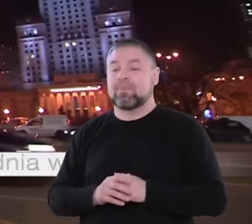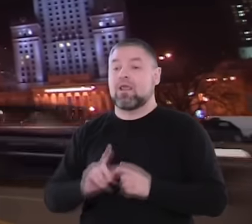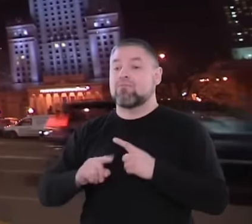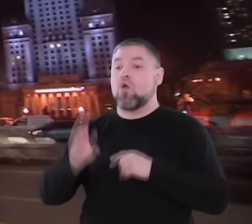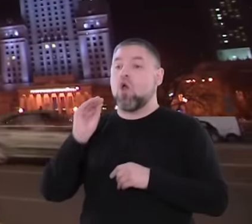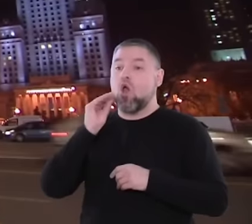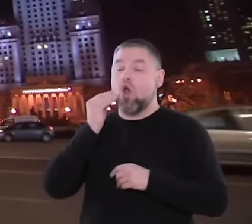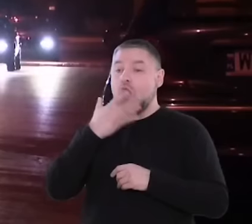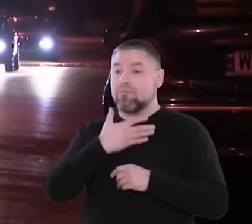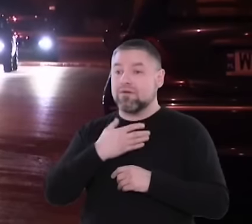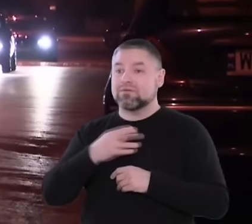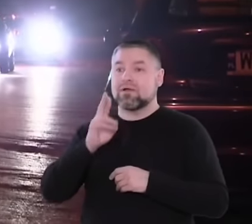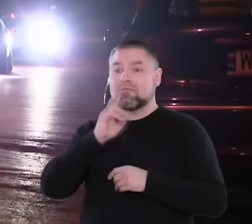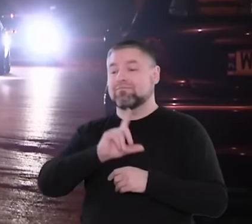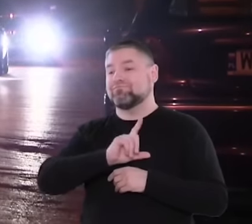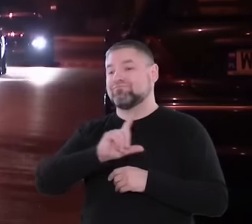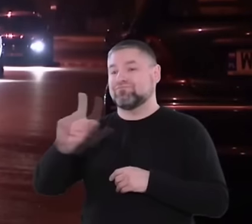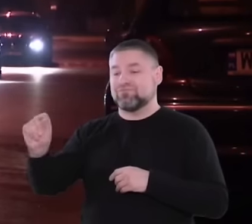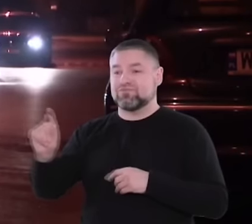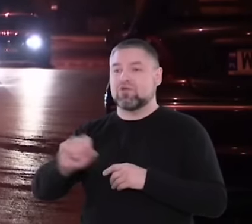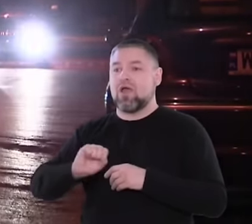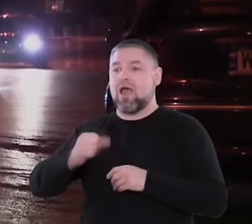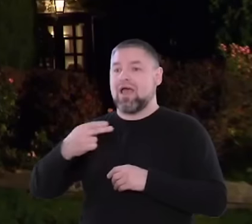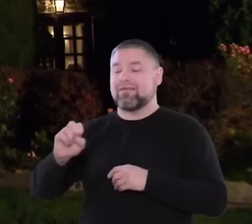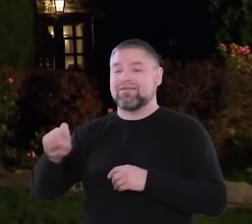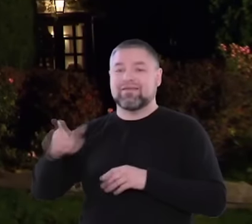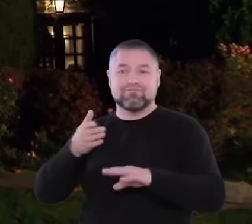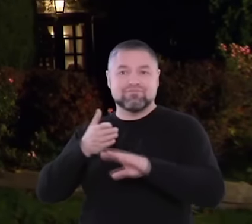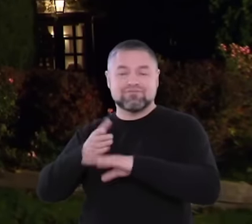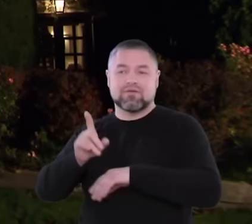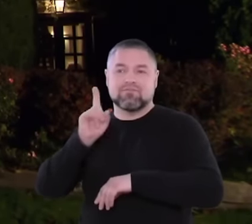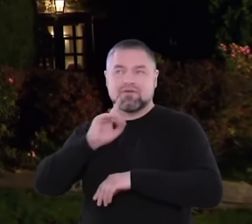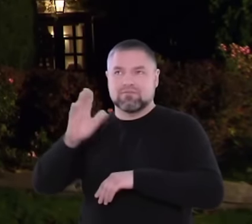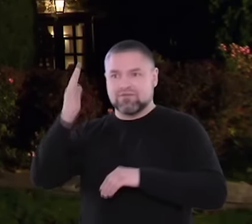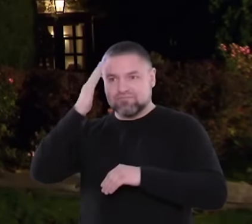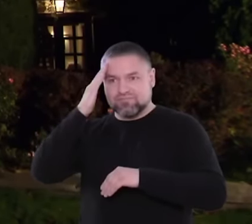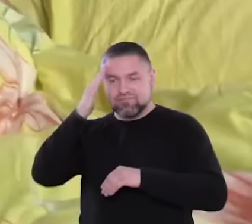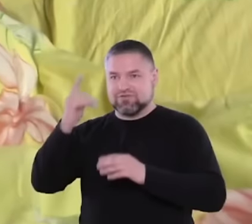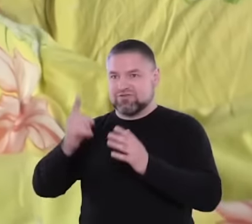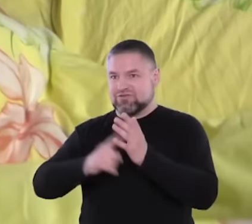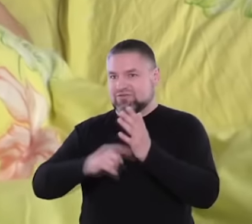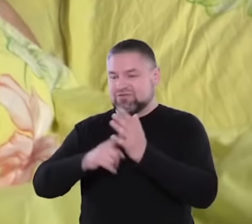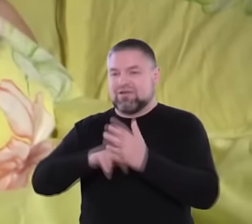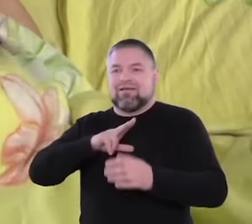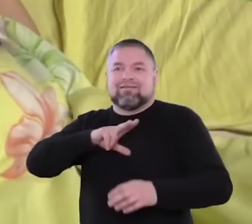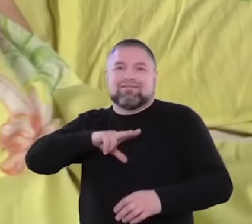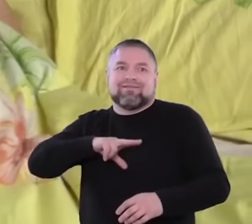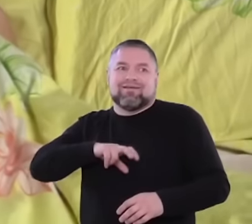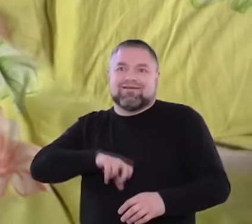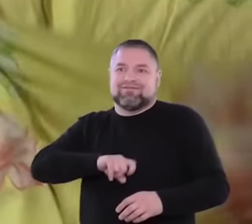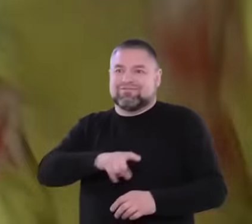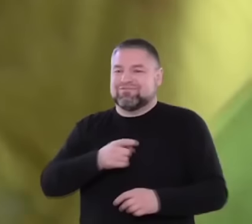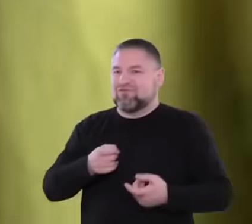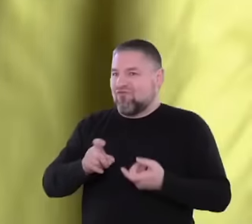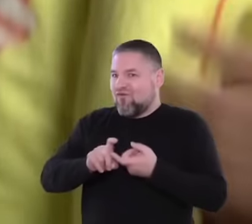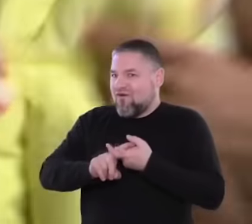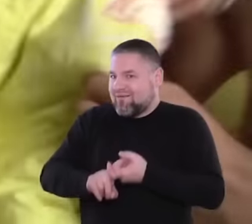mamy 30-latek pojechał do Anity. Mężczyzna zdał sobie sprawę, że coraz częściej tęskni za